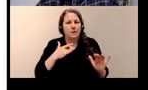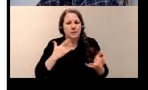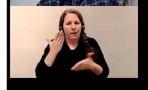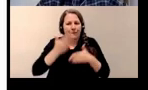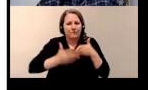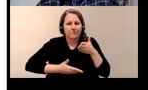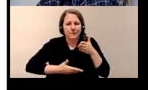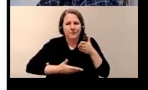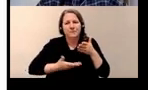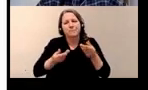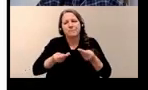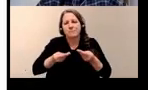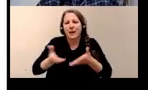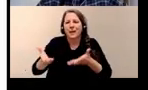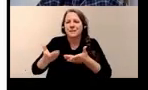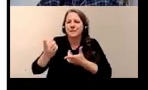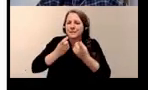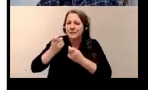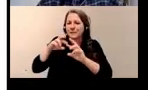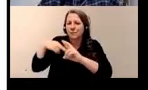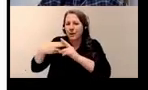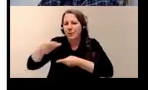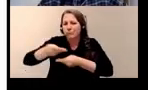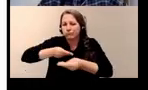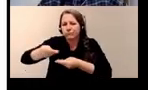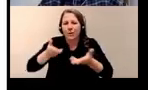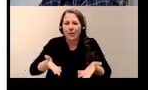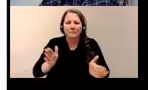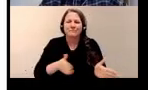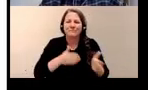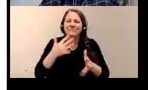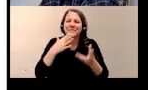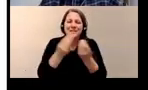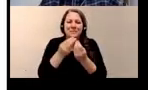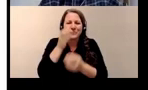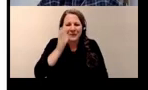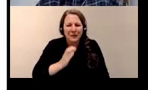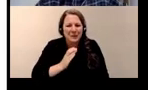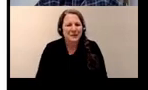pouvoir plutôt discuter, échanger maintenant. Je vous remercie.